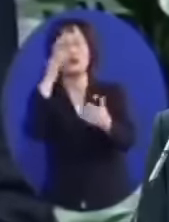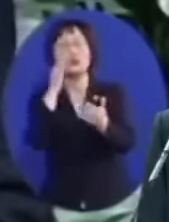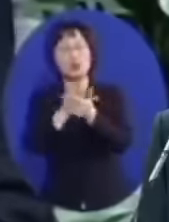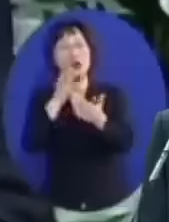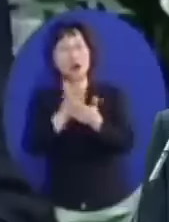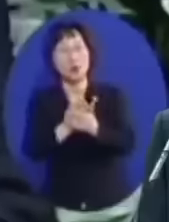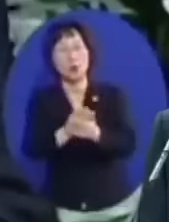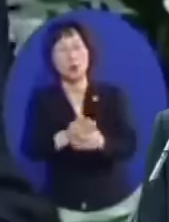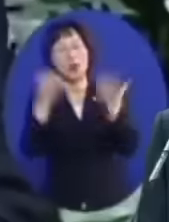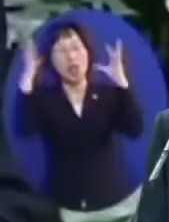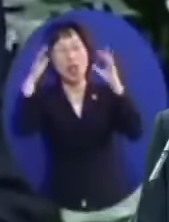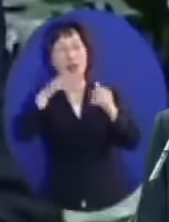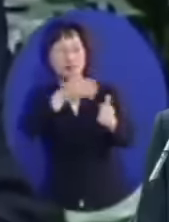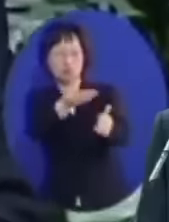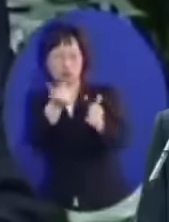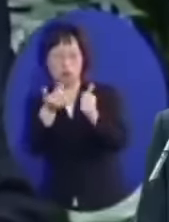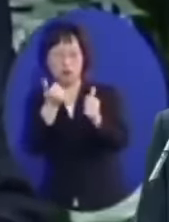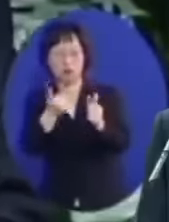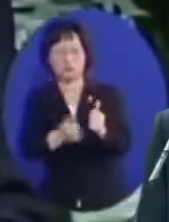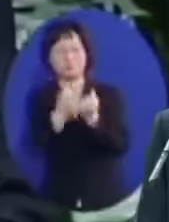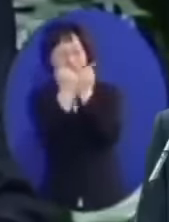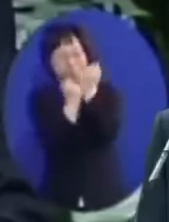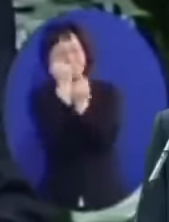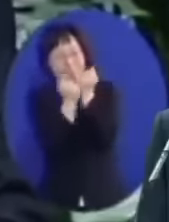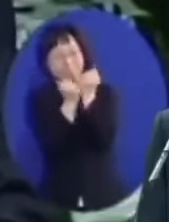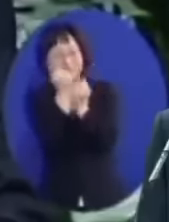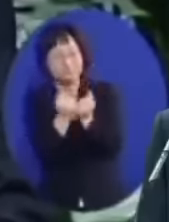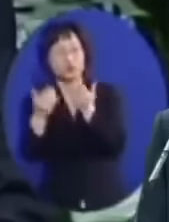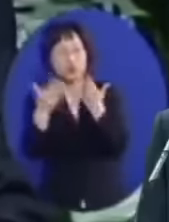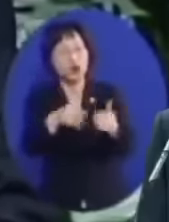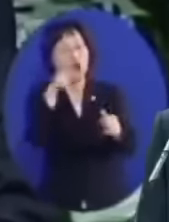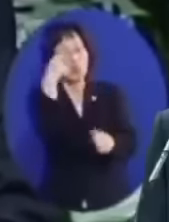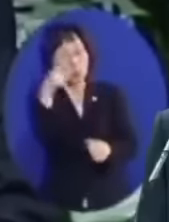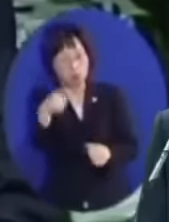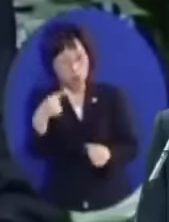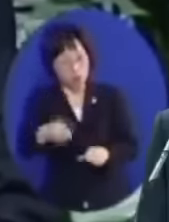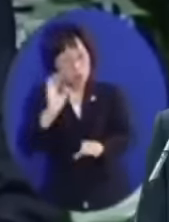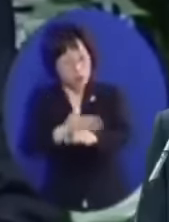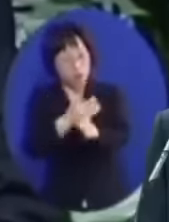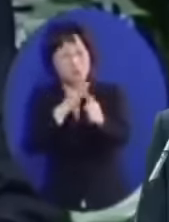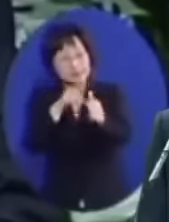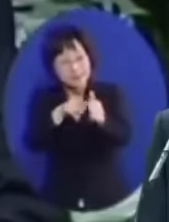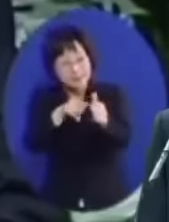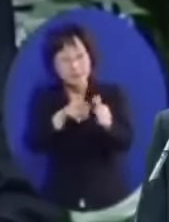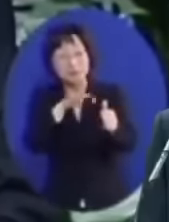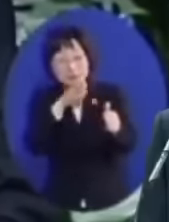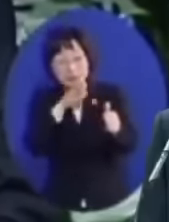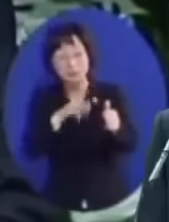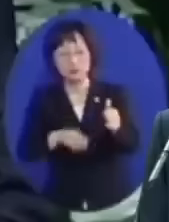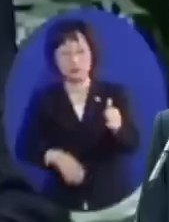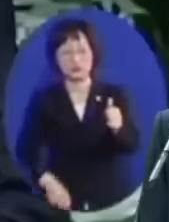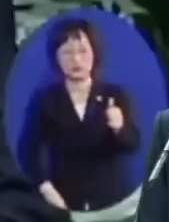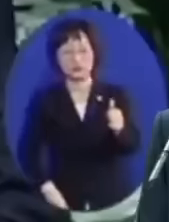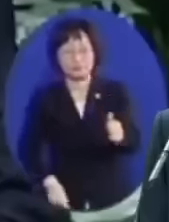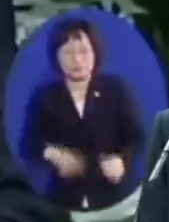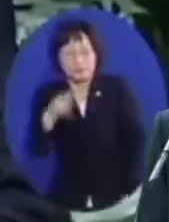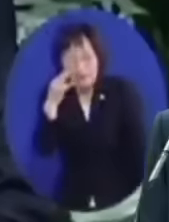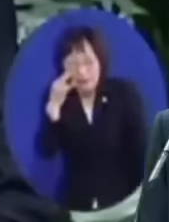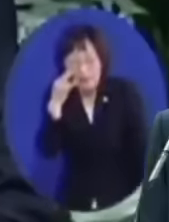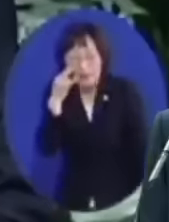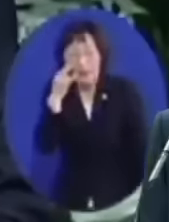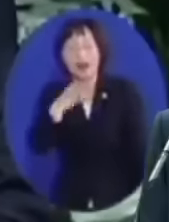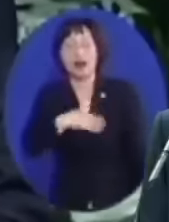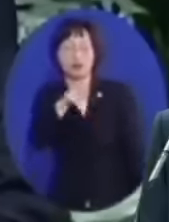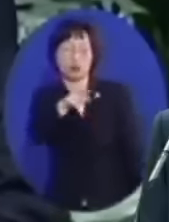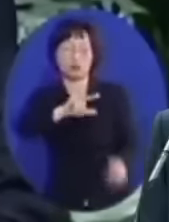애를 불러놓고 설득을 시켜야 됩니다. 네가 이건 잘못했지. 네가 인정하지. 그러니까 잘못했던 데 대한 벌을